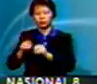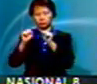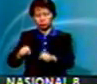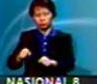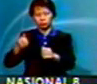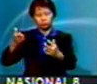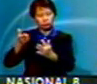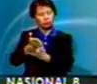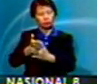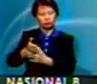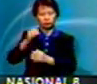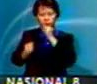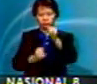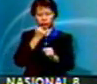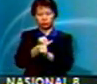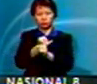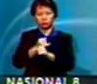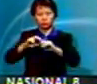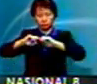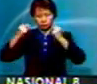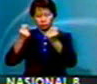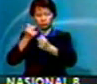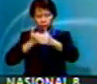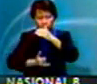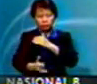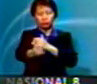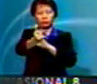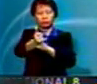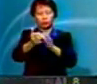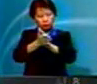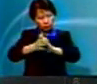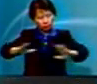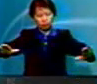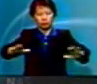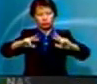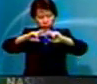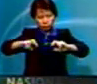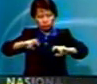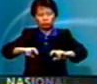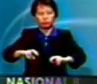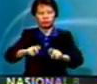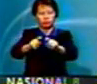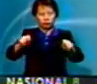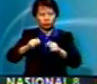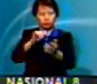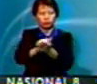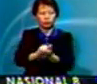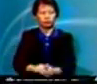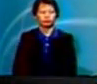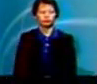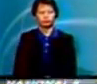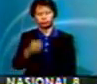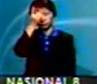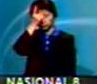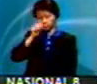of affording the International Investigation Team safe and unfettered access to the crash site. Dalam perkara itu,